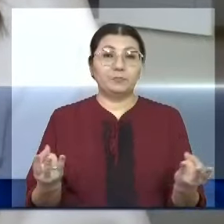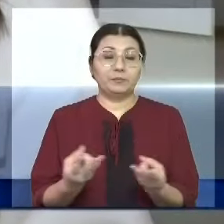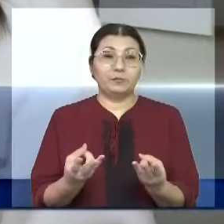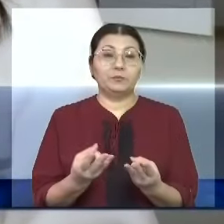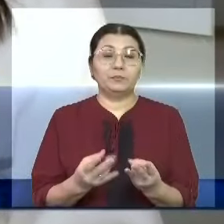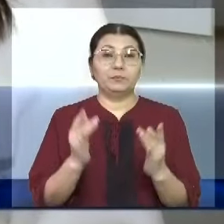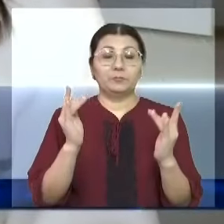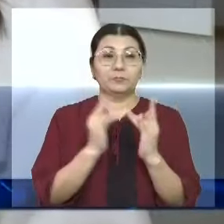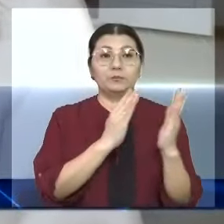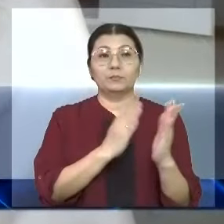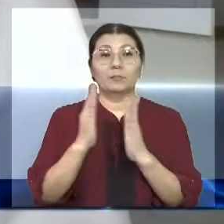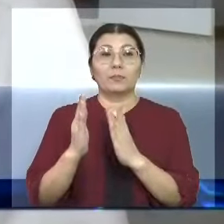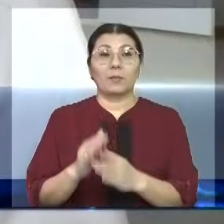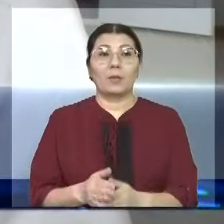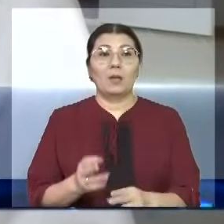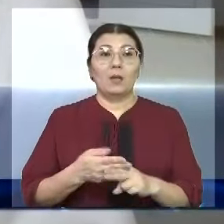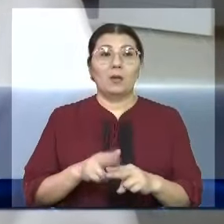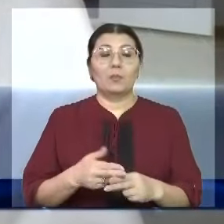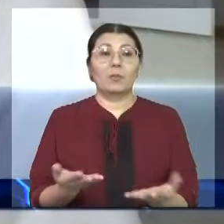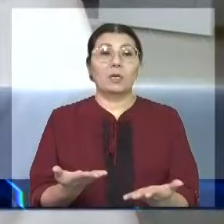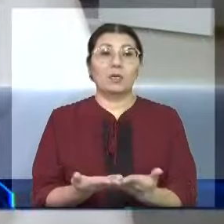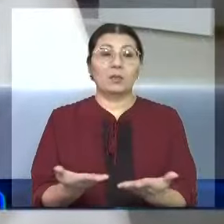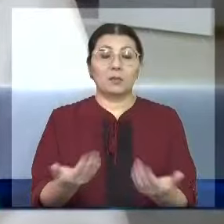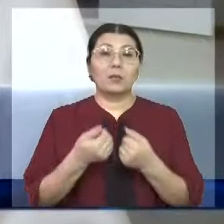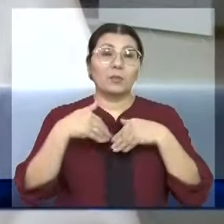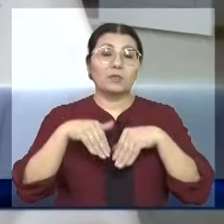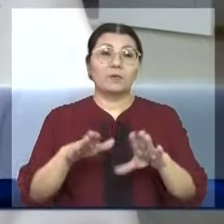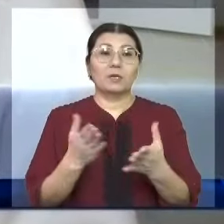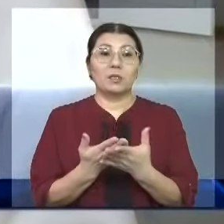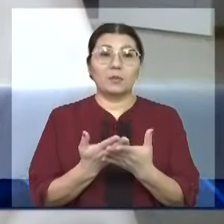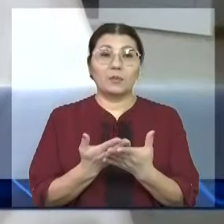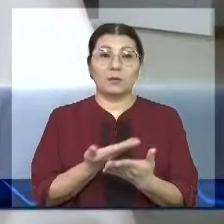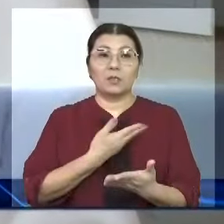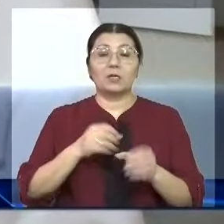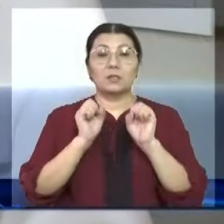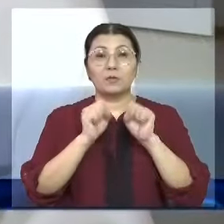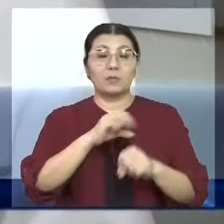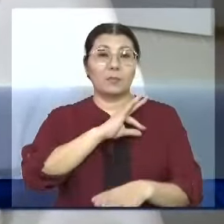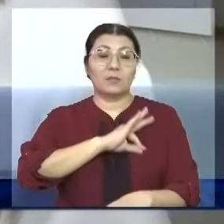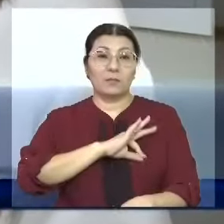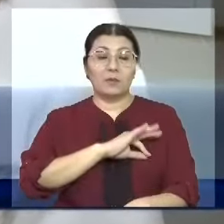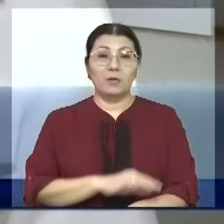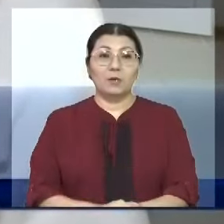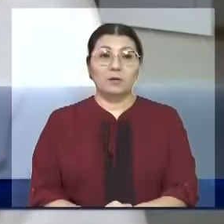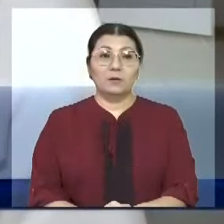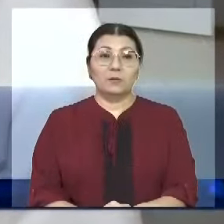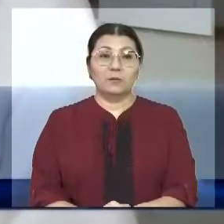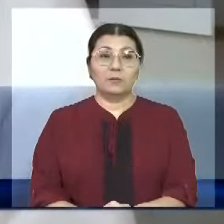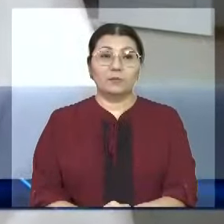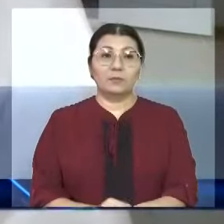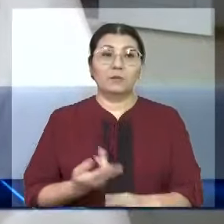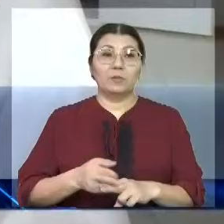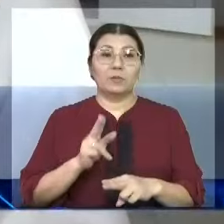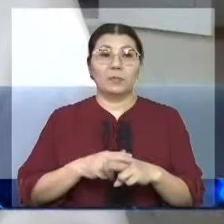общежитиях А и поэтому мы приняли такое решение Анализируя наши возможности потребности данный